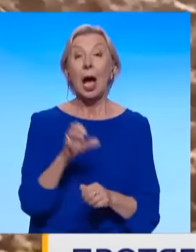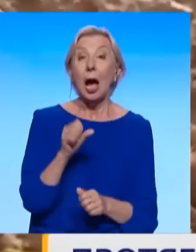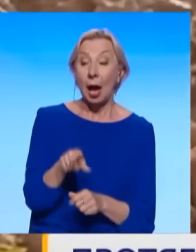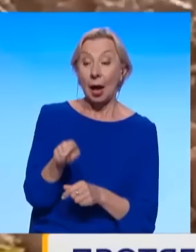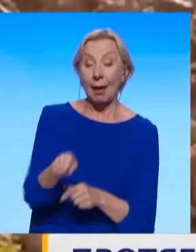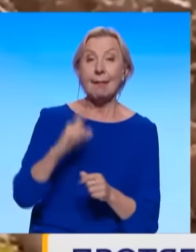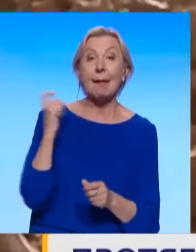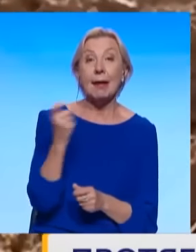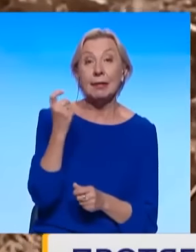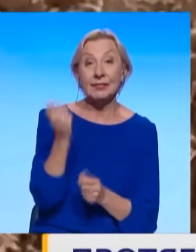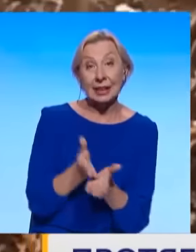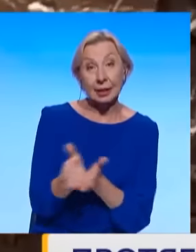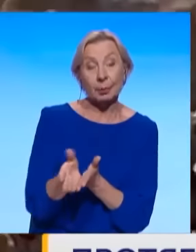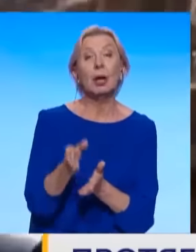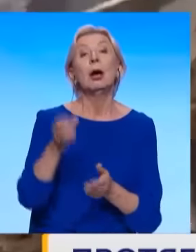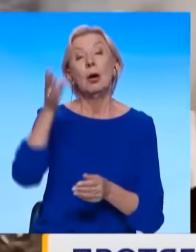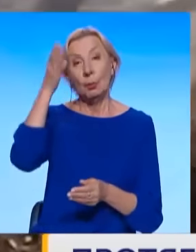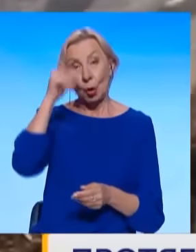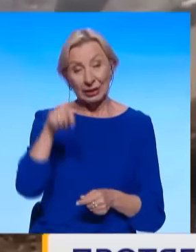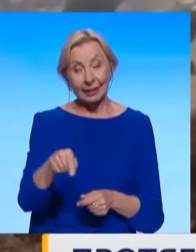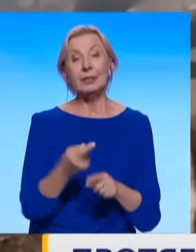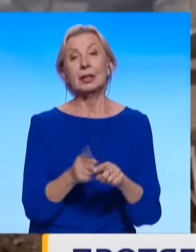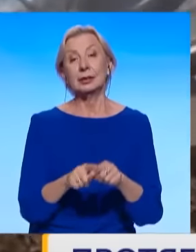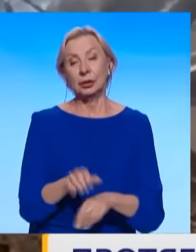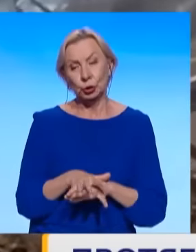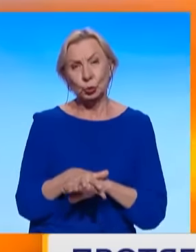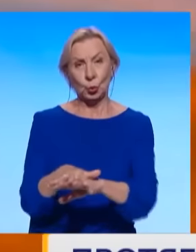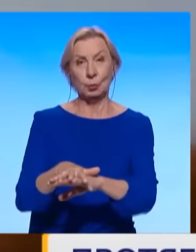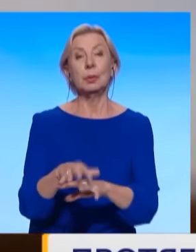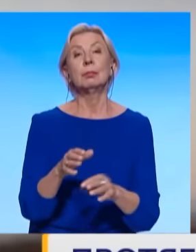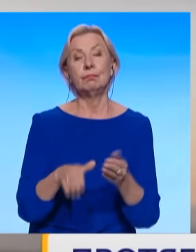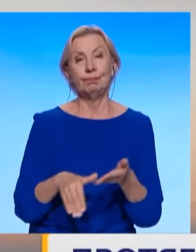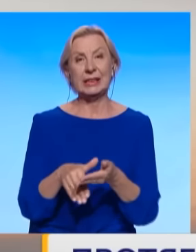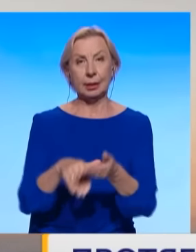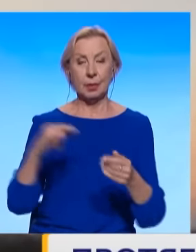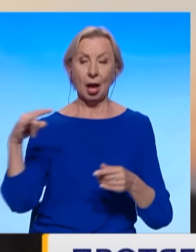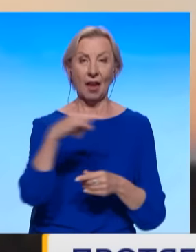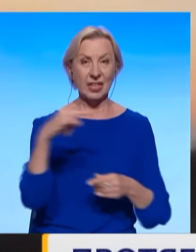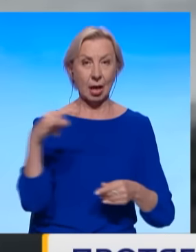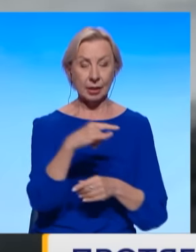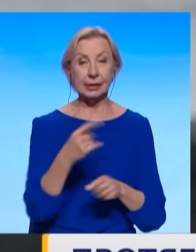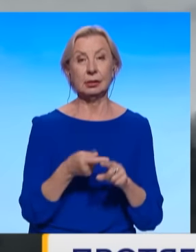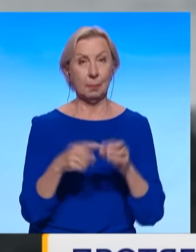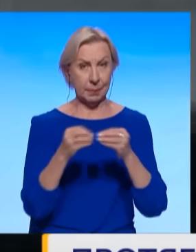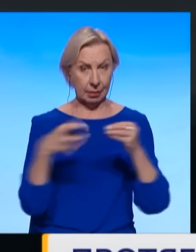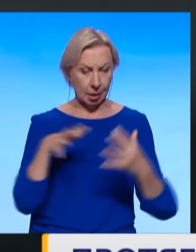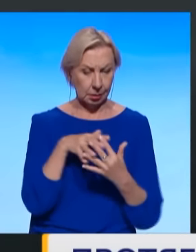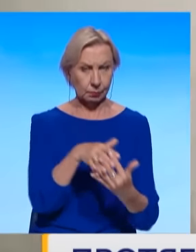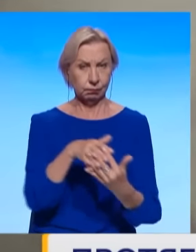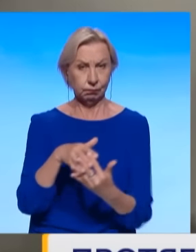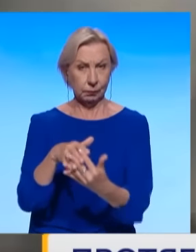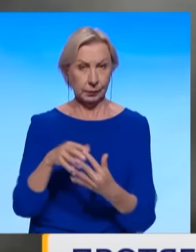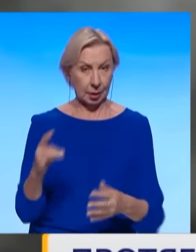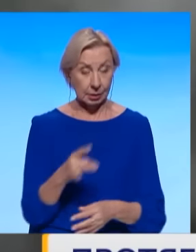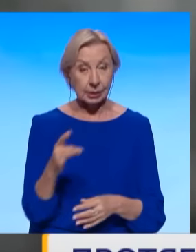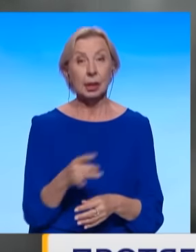напрямку противник продовжував штурмові дії за підтримки авіації тут відбулося 15 бойових зіткнень у районах населених